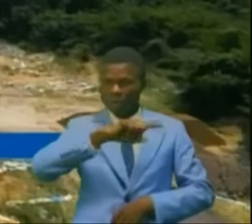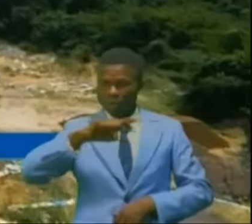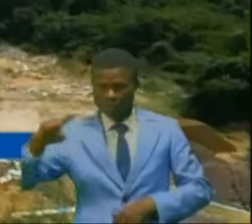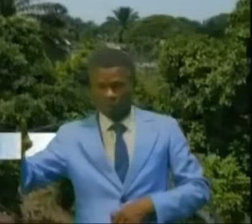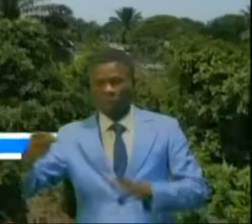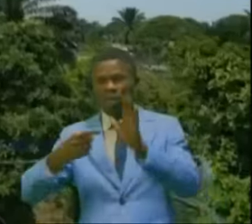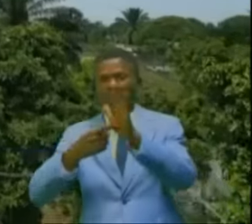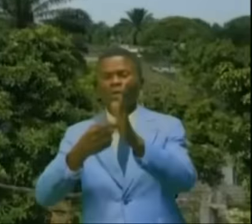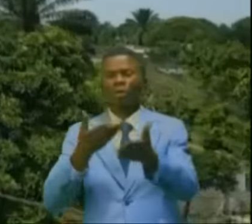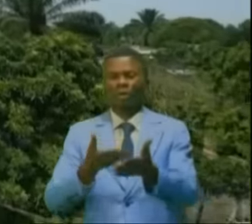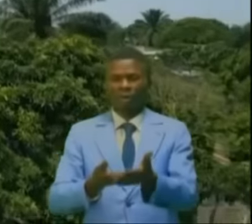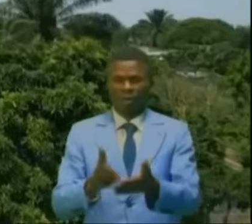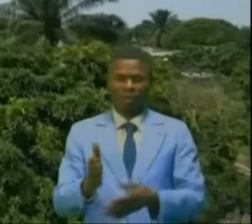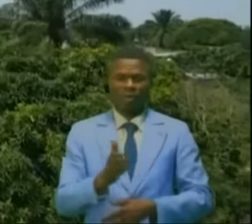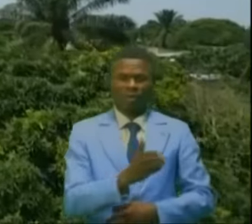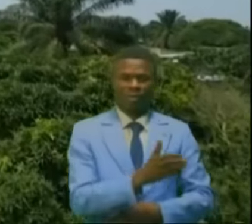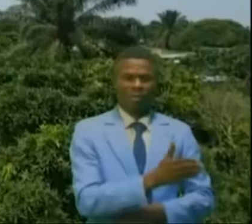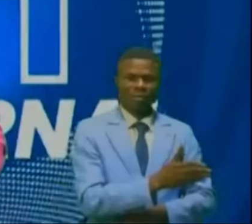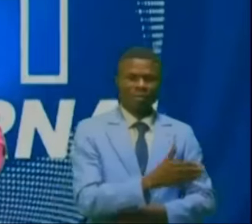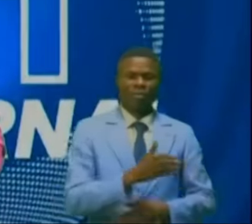une route bien complète.